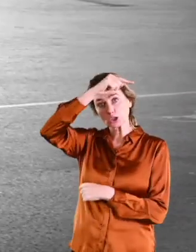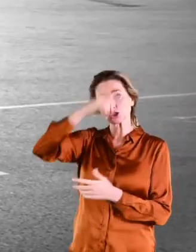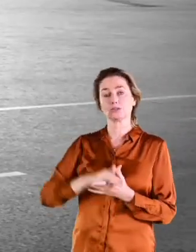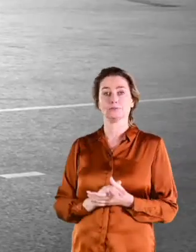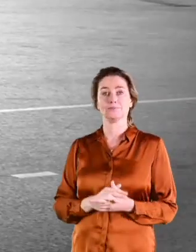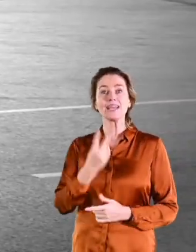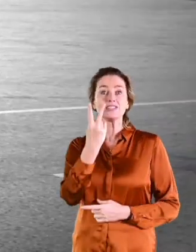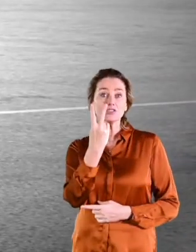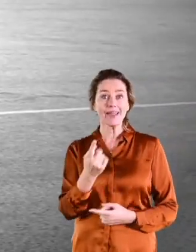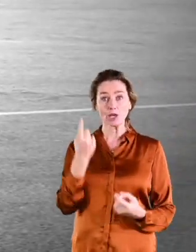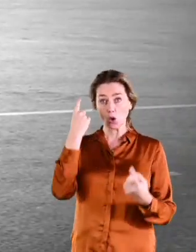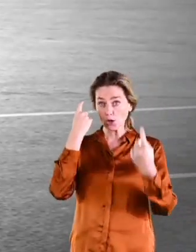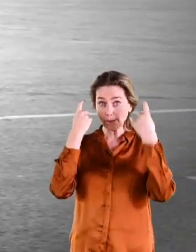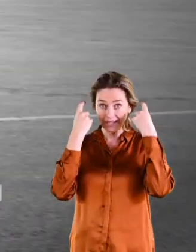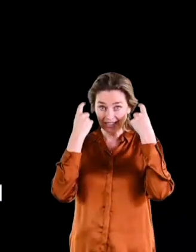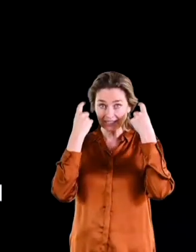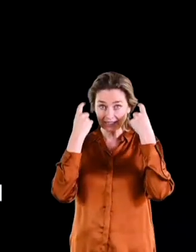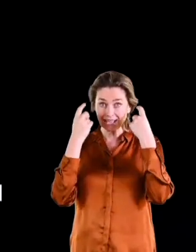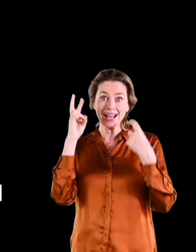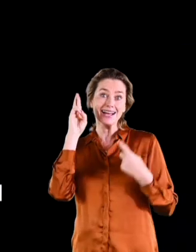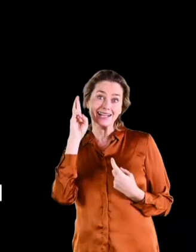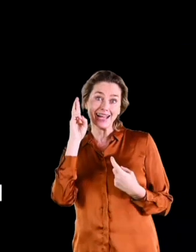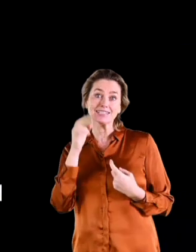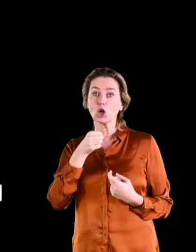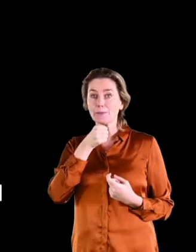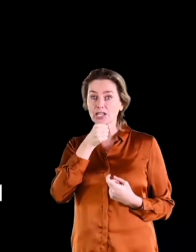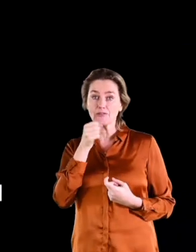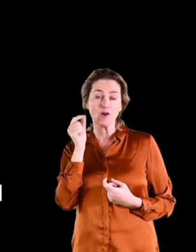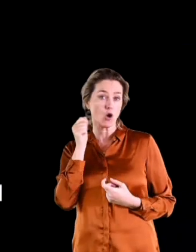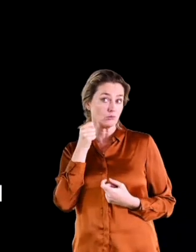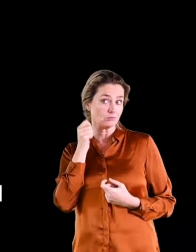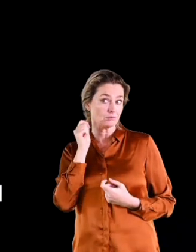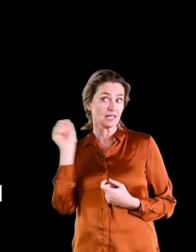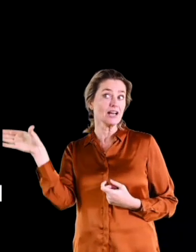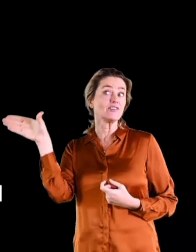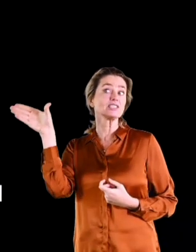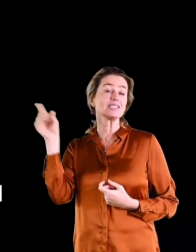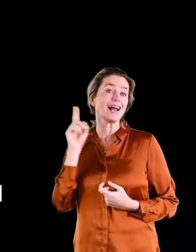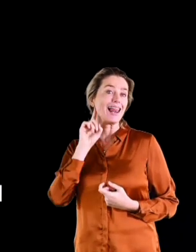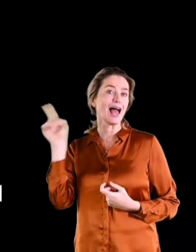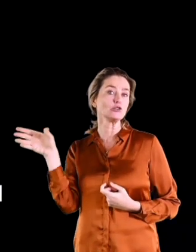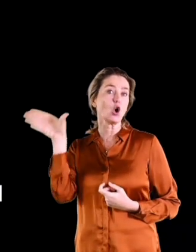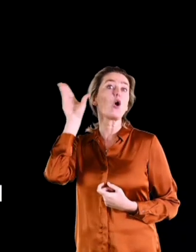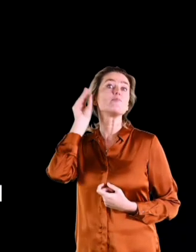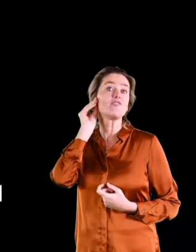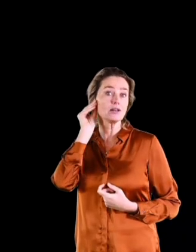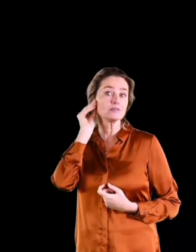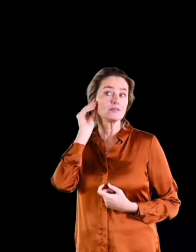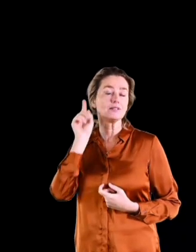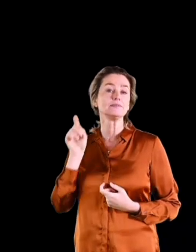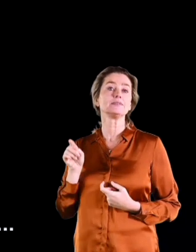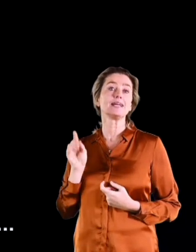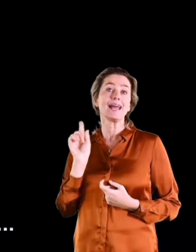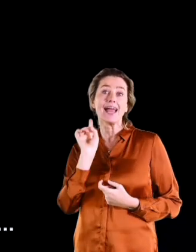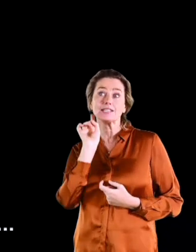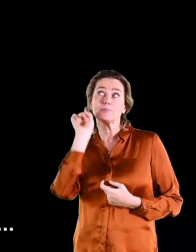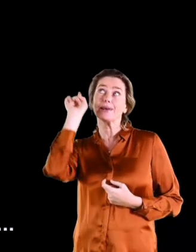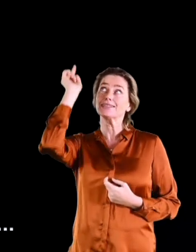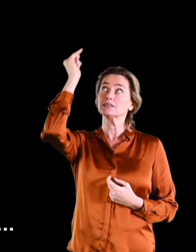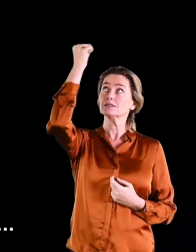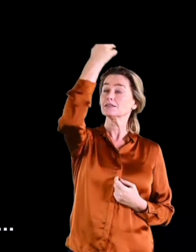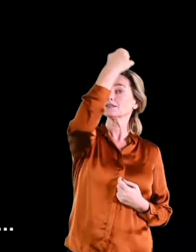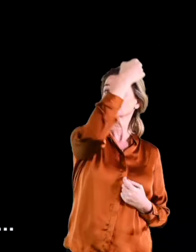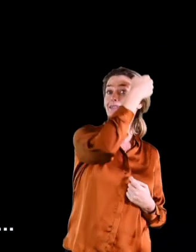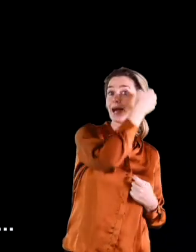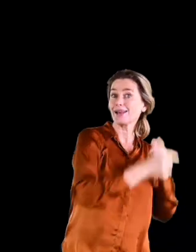2 gehoorapparaatjes, rechts een microfoon, wat het geluid opvangt dat ik rechts mis, en dat brengt het